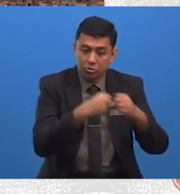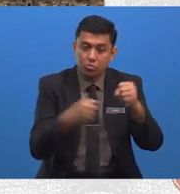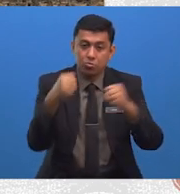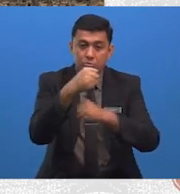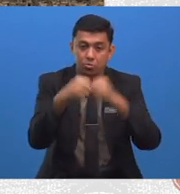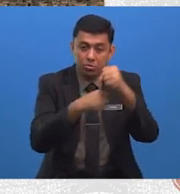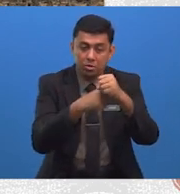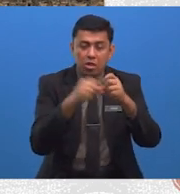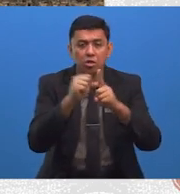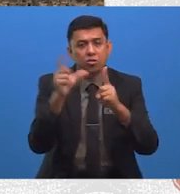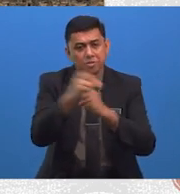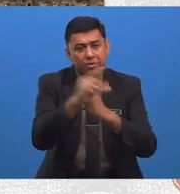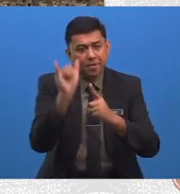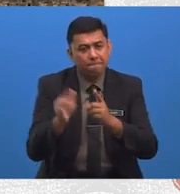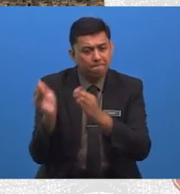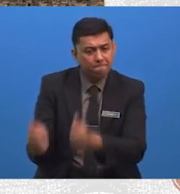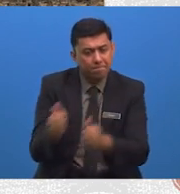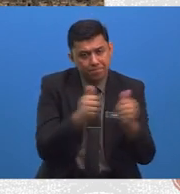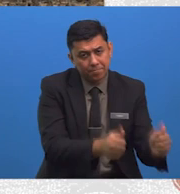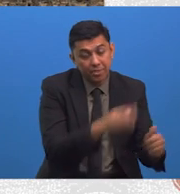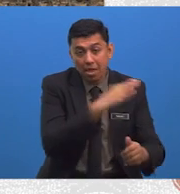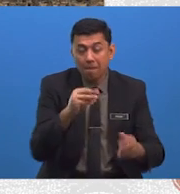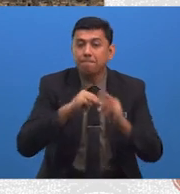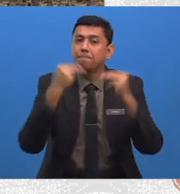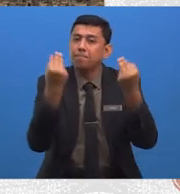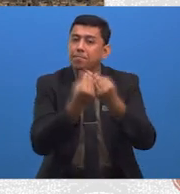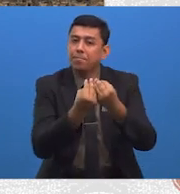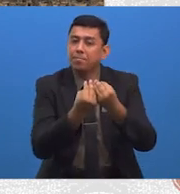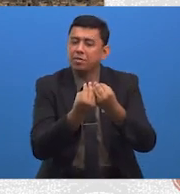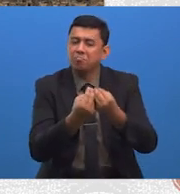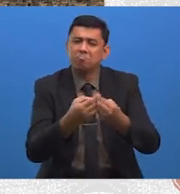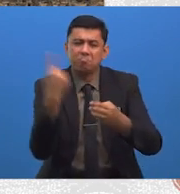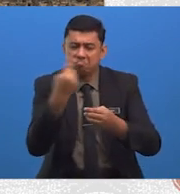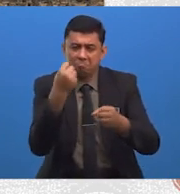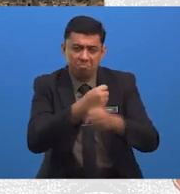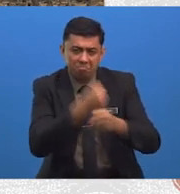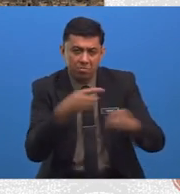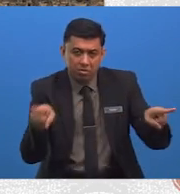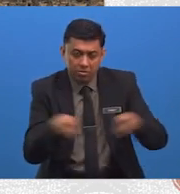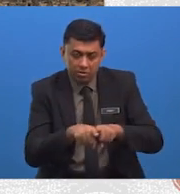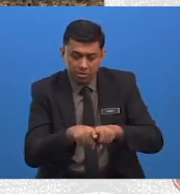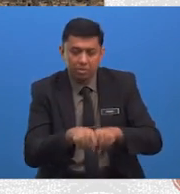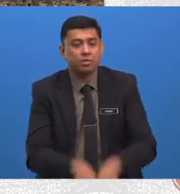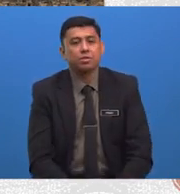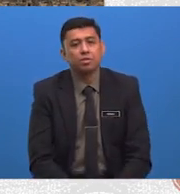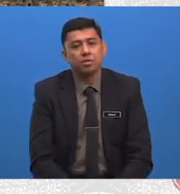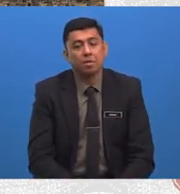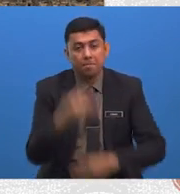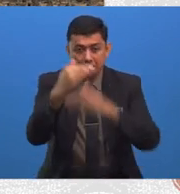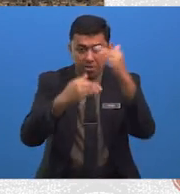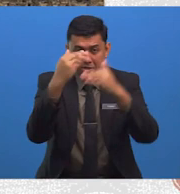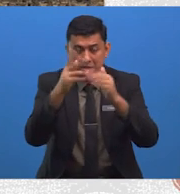sosial yang teratur dan masyarakatnya saling bekerjasama untuk